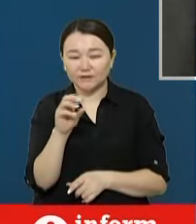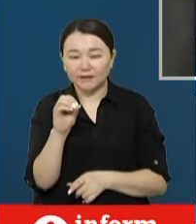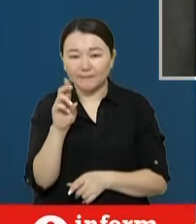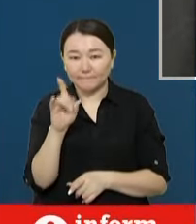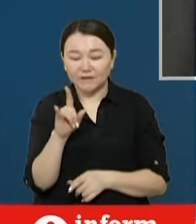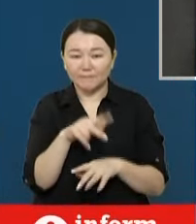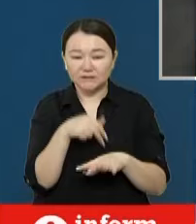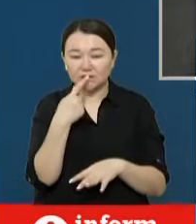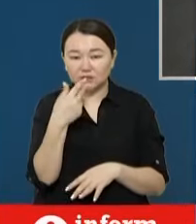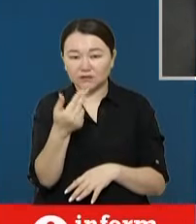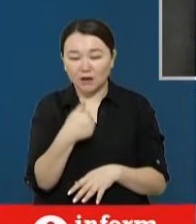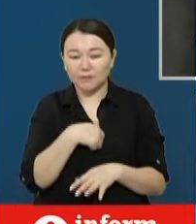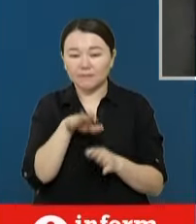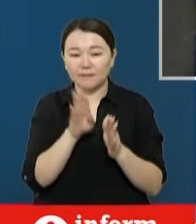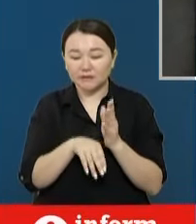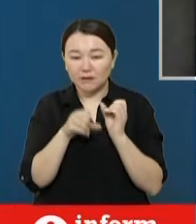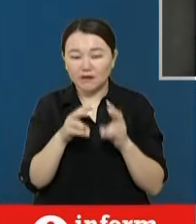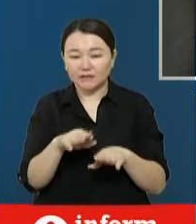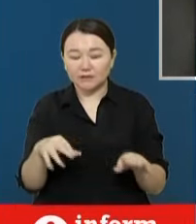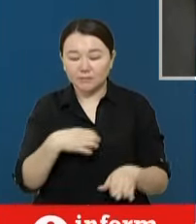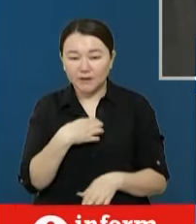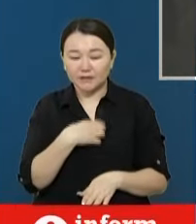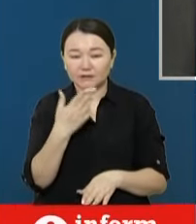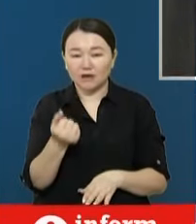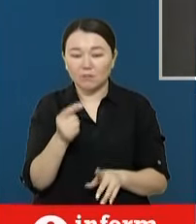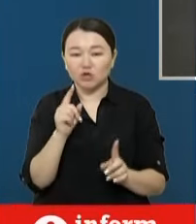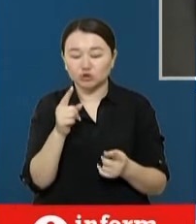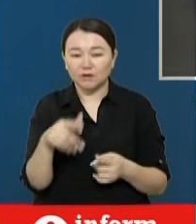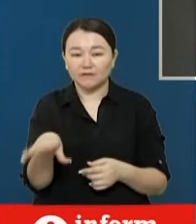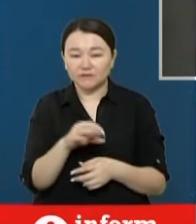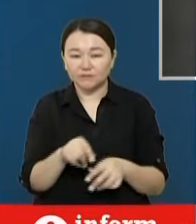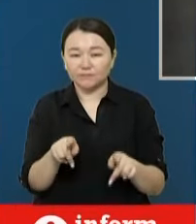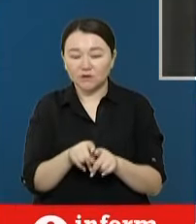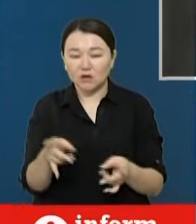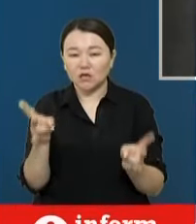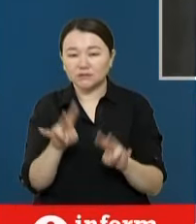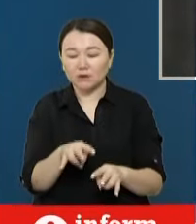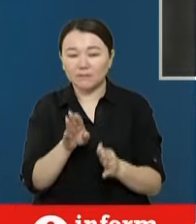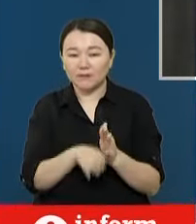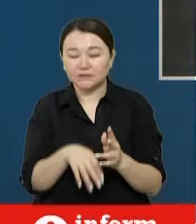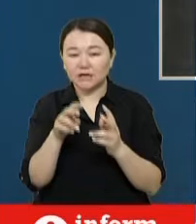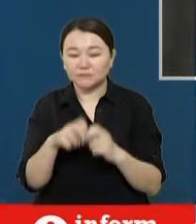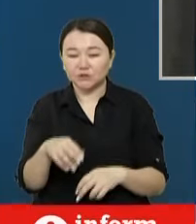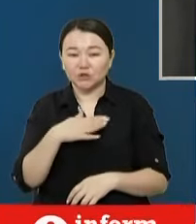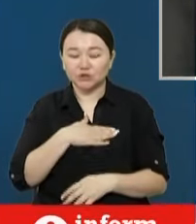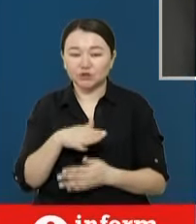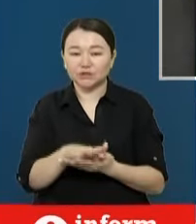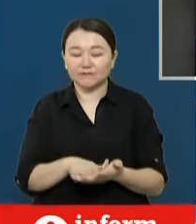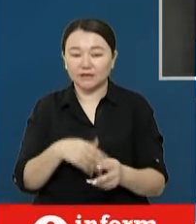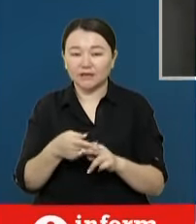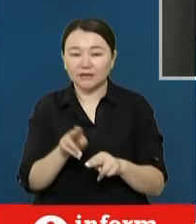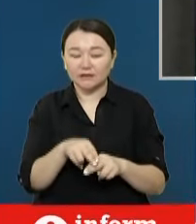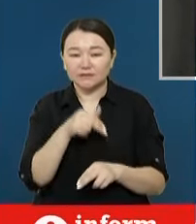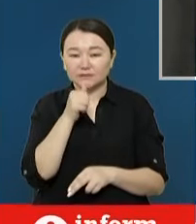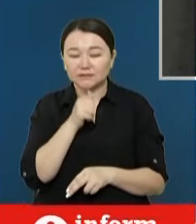полиции говорят что да мы за безопасность вот дети боятся и так далее Почему они в таком случае оставляют без рассмотрение наше заявление это вот